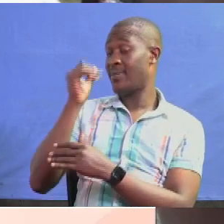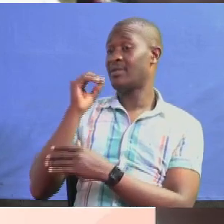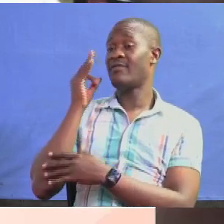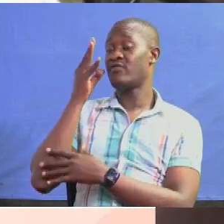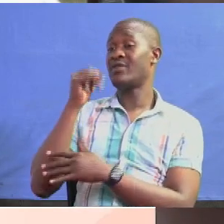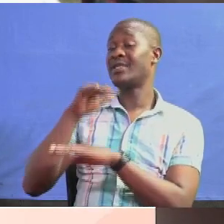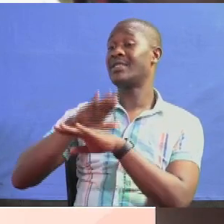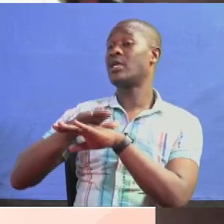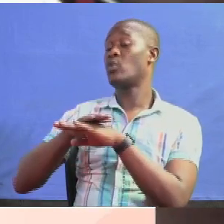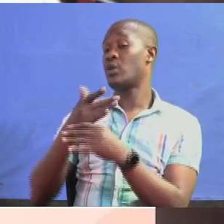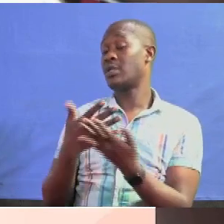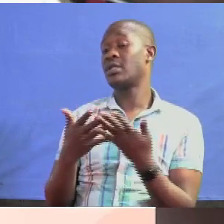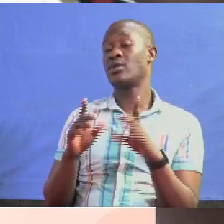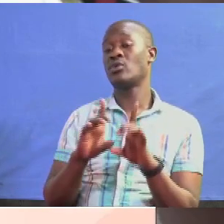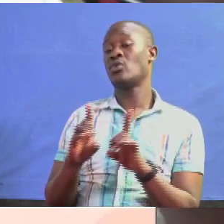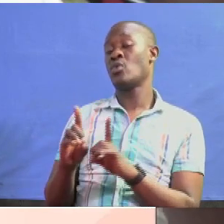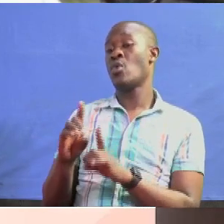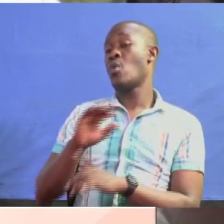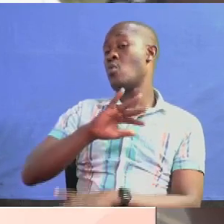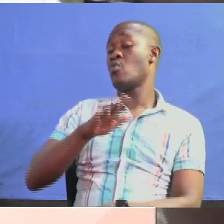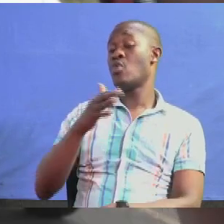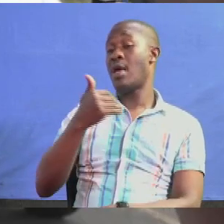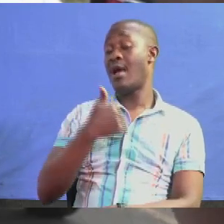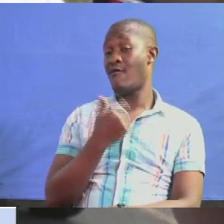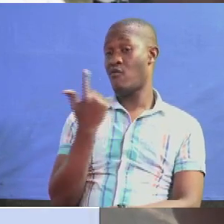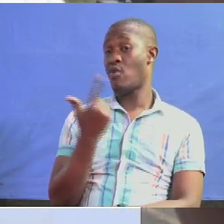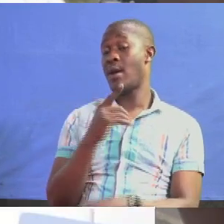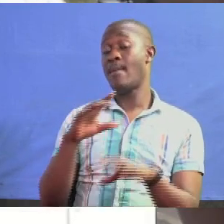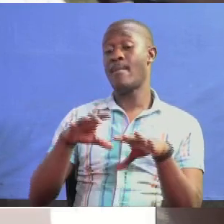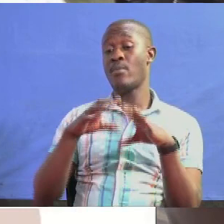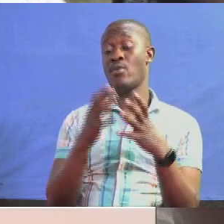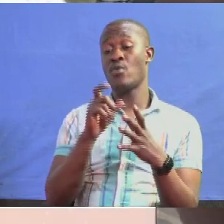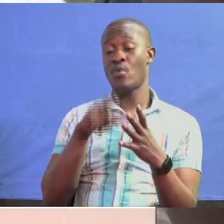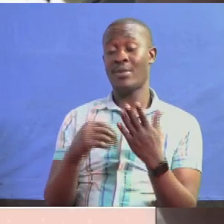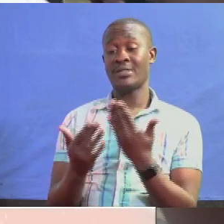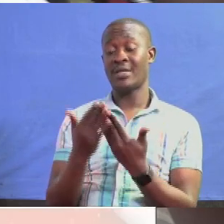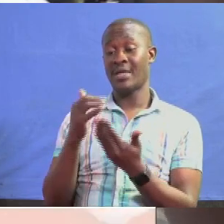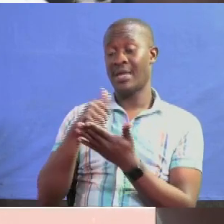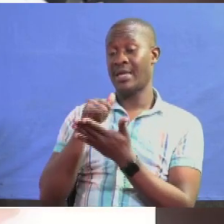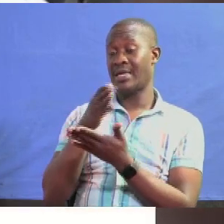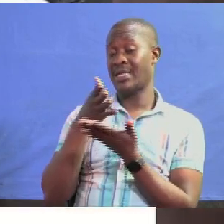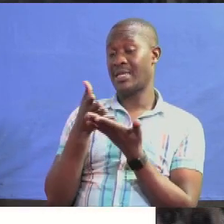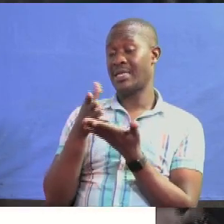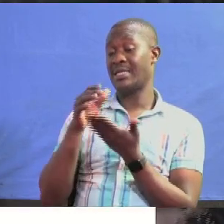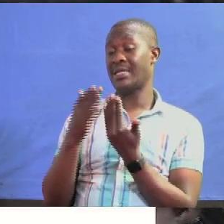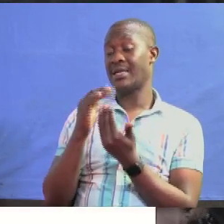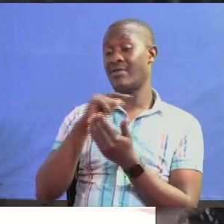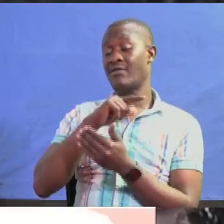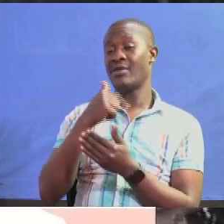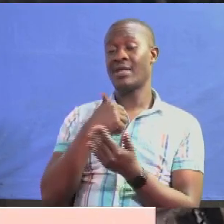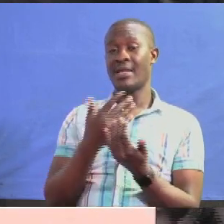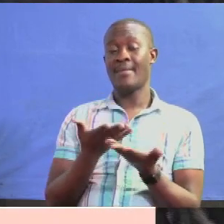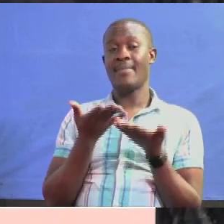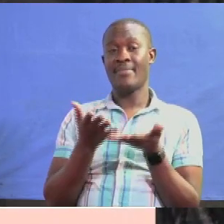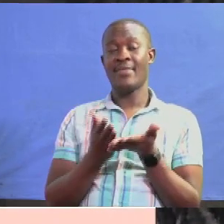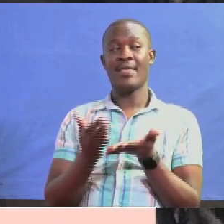it's a good initiative because, you know, we all have one planet and we have to take care of it because it takes care of us. And I'm also here to